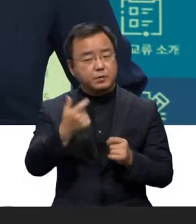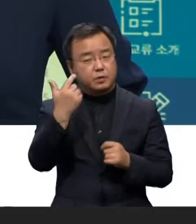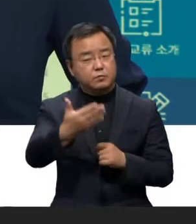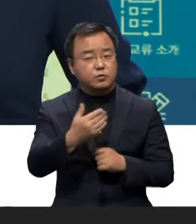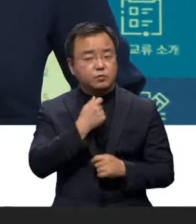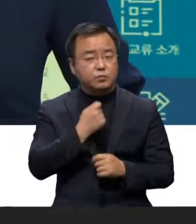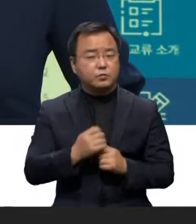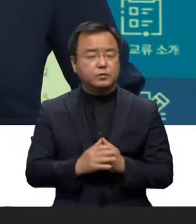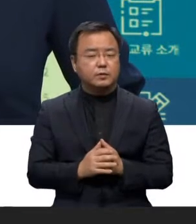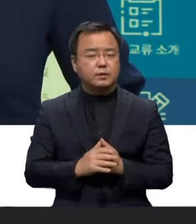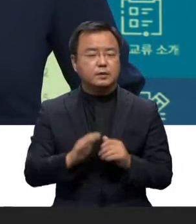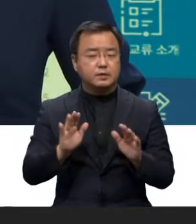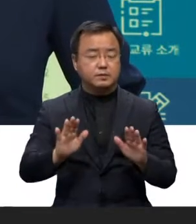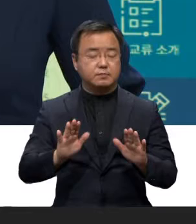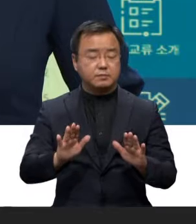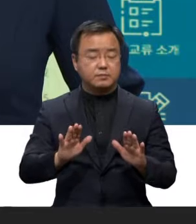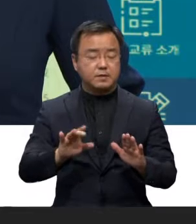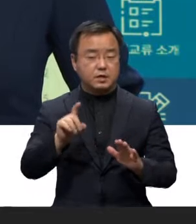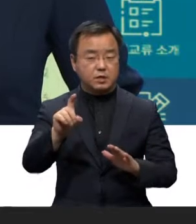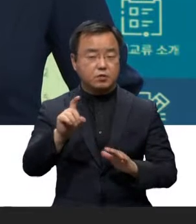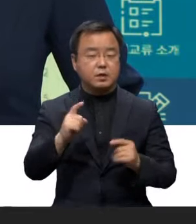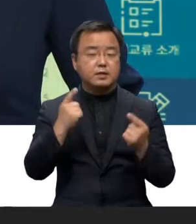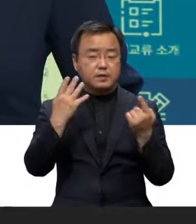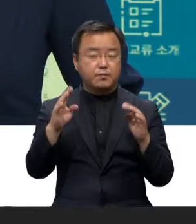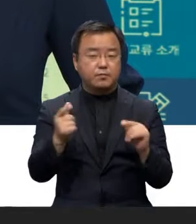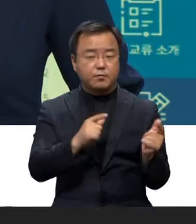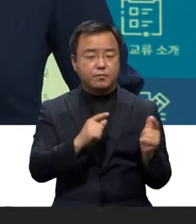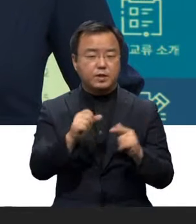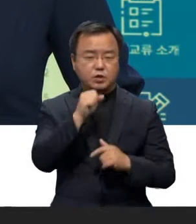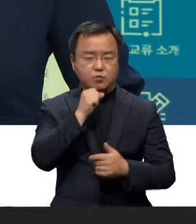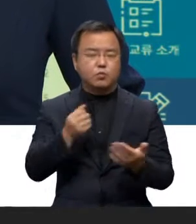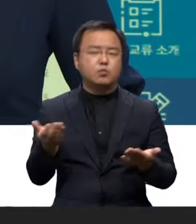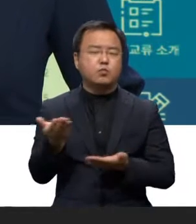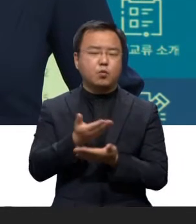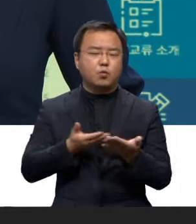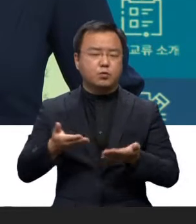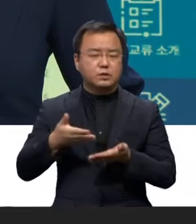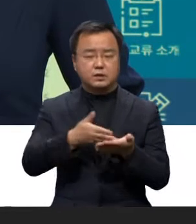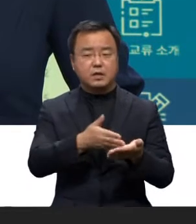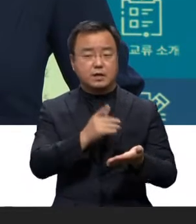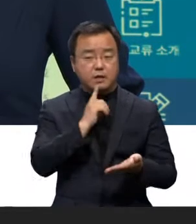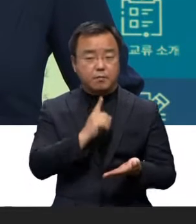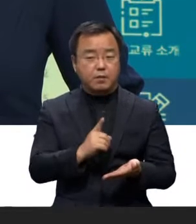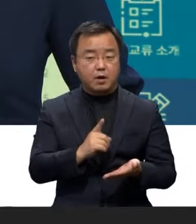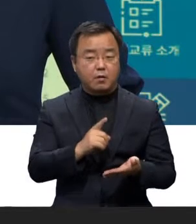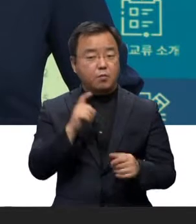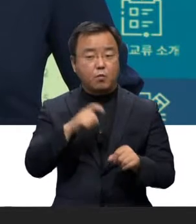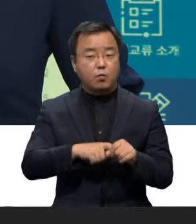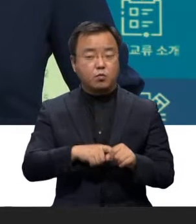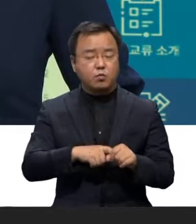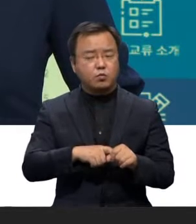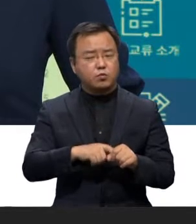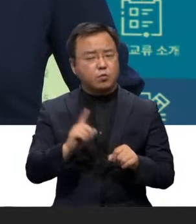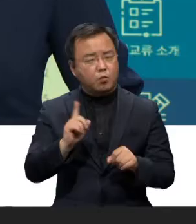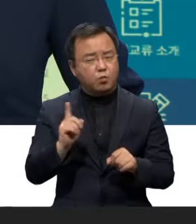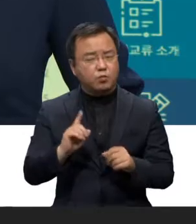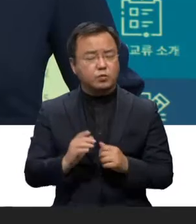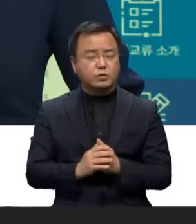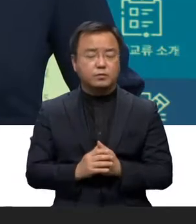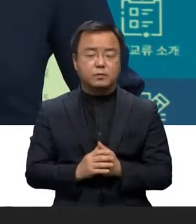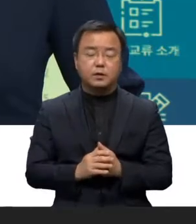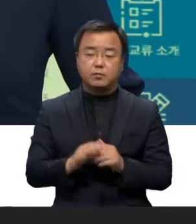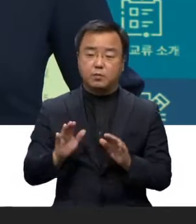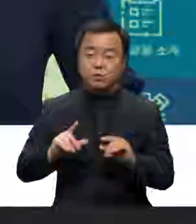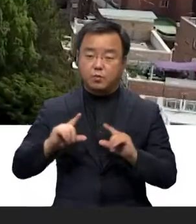좀 드려보겠습니다. 이번에 10개 대학 학점 교류를 제안하셨다고 들었는데요. 어떤 취지입니까? 예, 뭐 잘 아시다시피